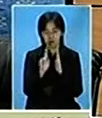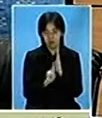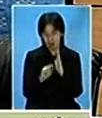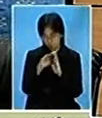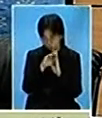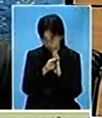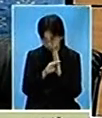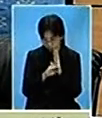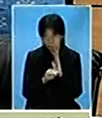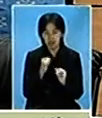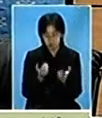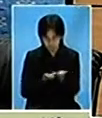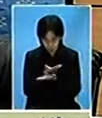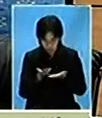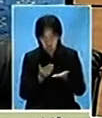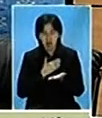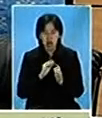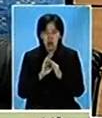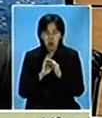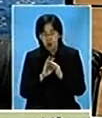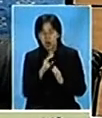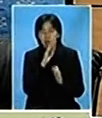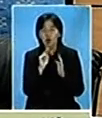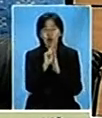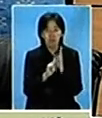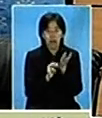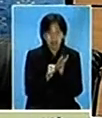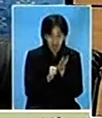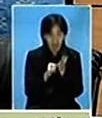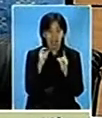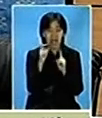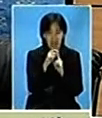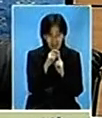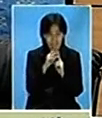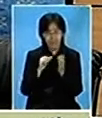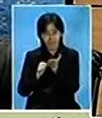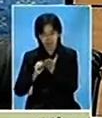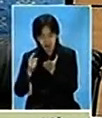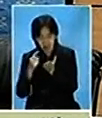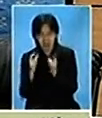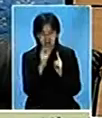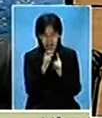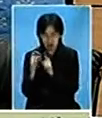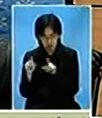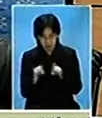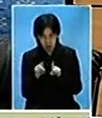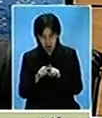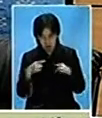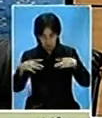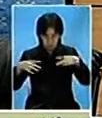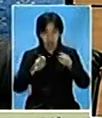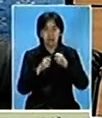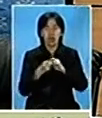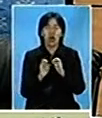ราะฉะนั้นเวลาเราจะกังวลมากครับเวลาไปแก้ไขคำนิยามหรือไปทำให้มันซ้อนทับเพราะว่ากฎหมายใหม่มาออกมาเนี่ยมันจะ